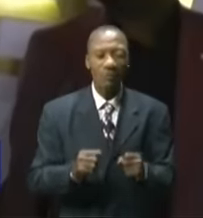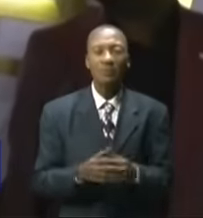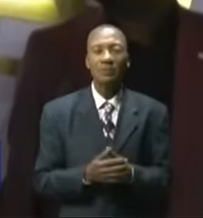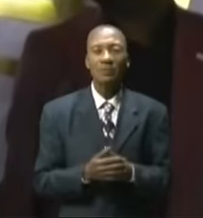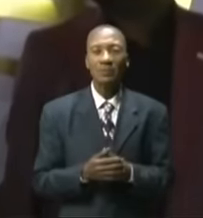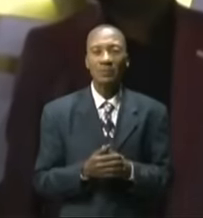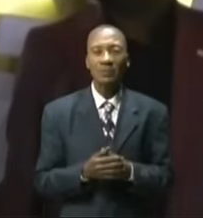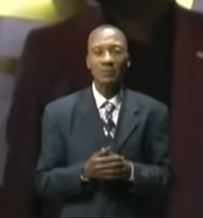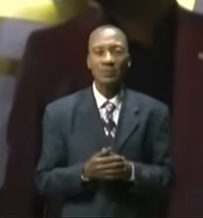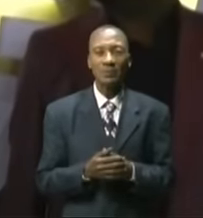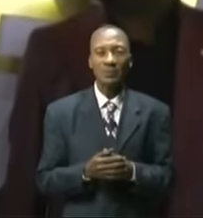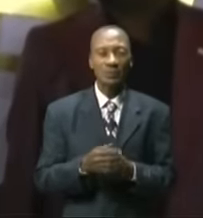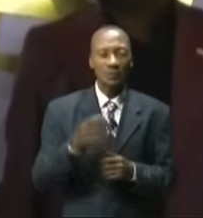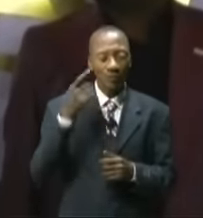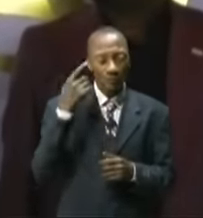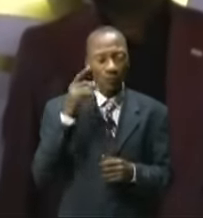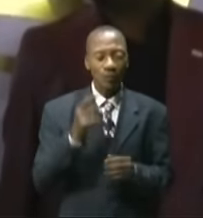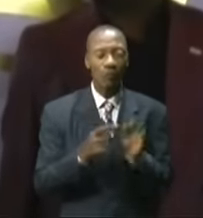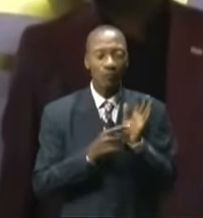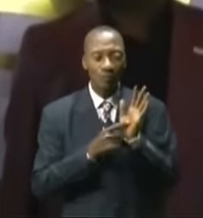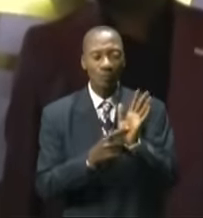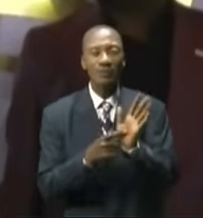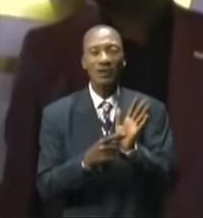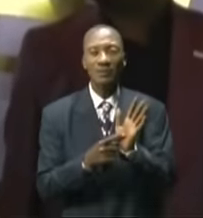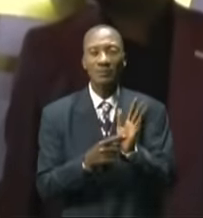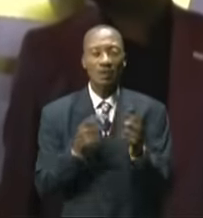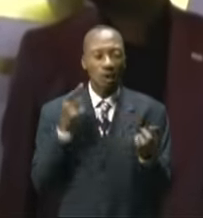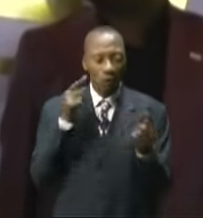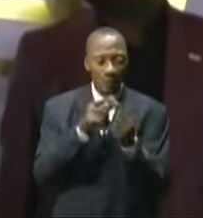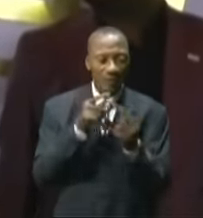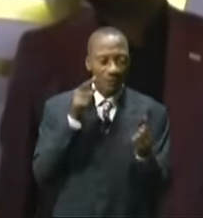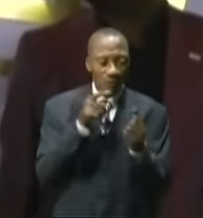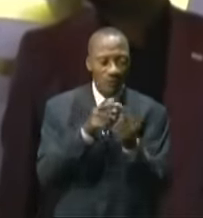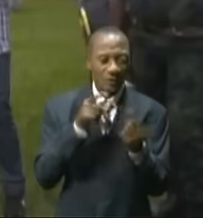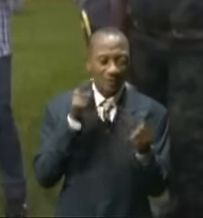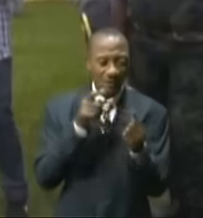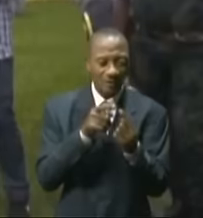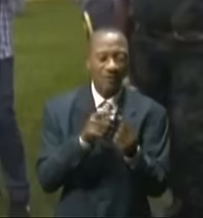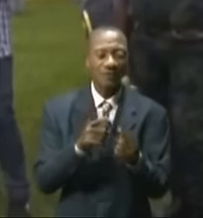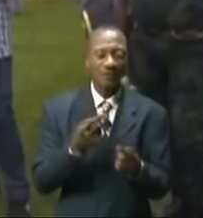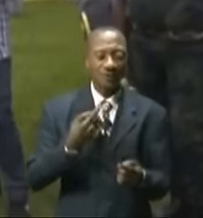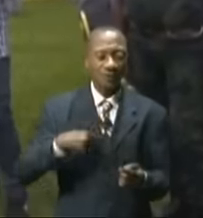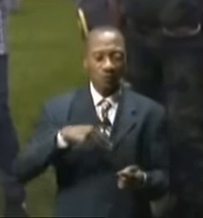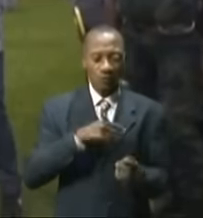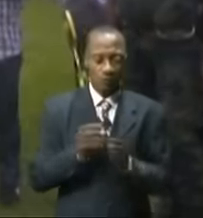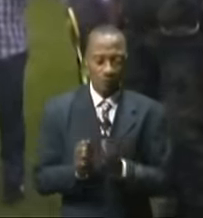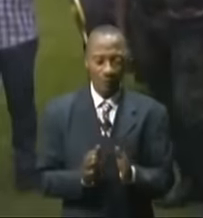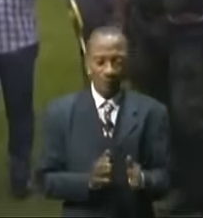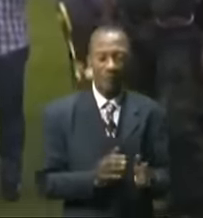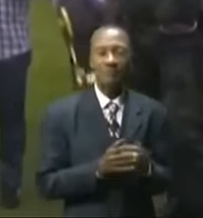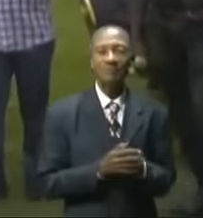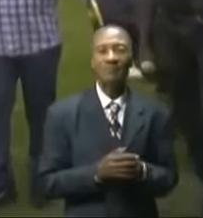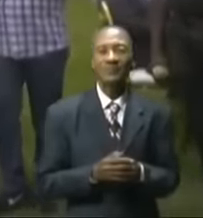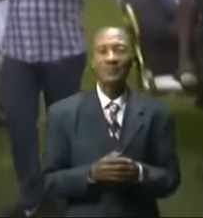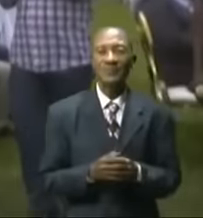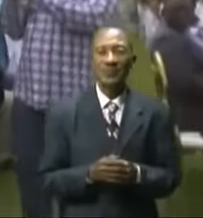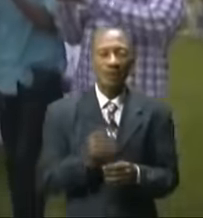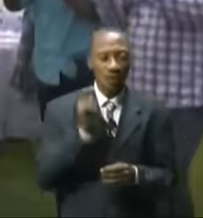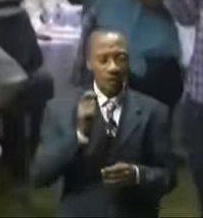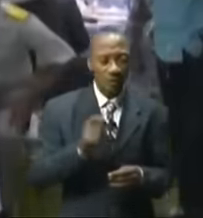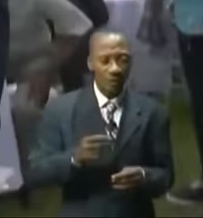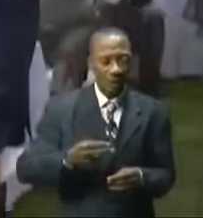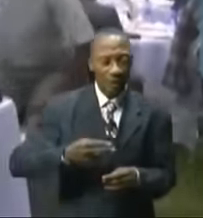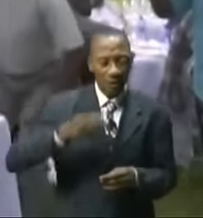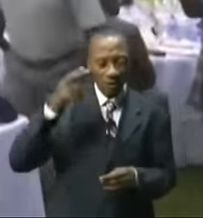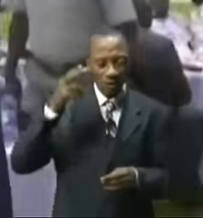effectivement concrétiser les objectifs que nous avons. Le grand amiral Liwanga s'est juste après livré